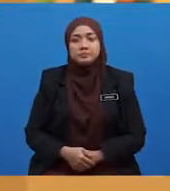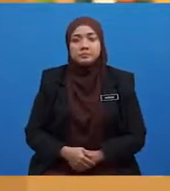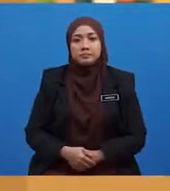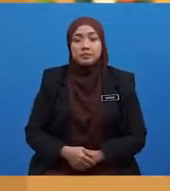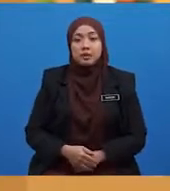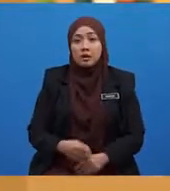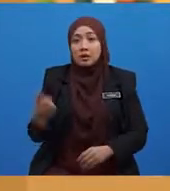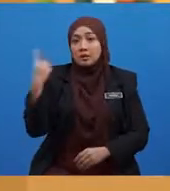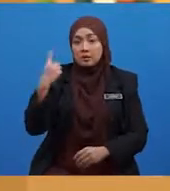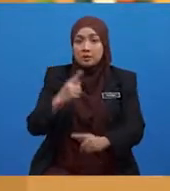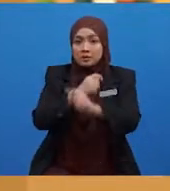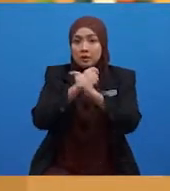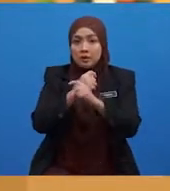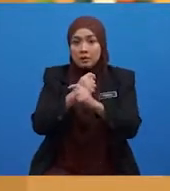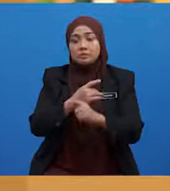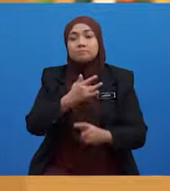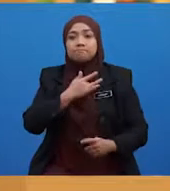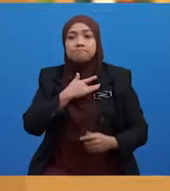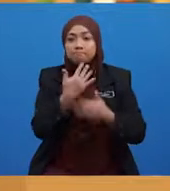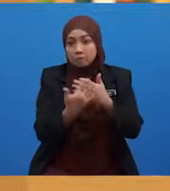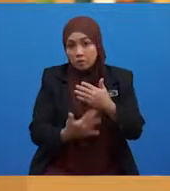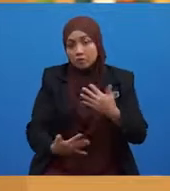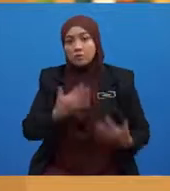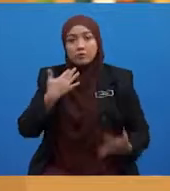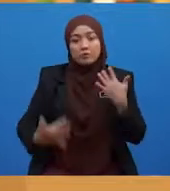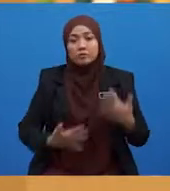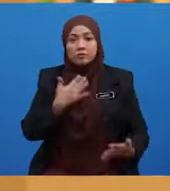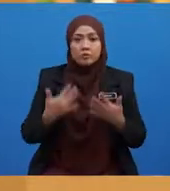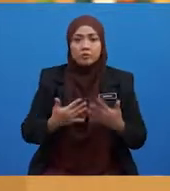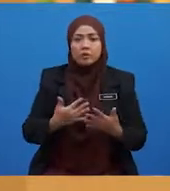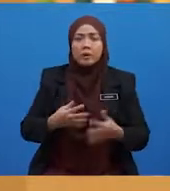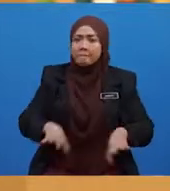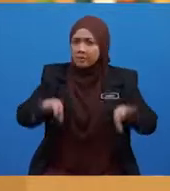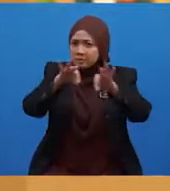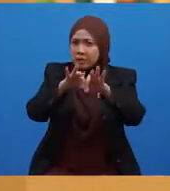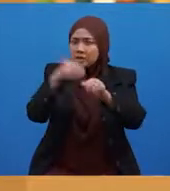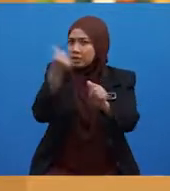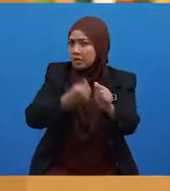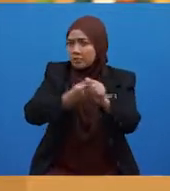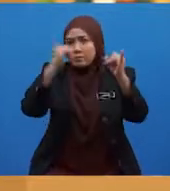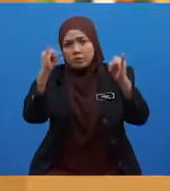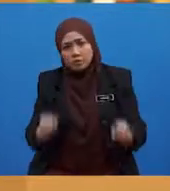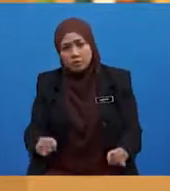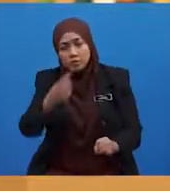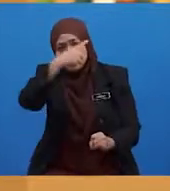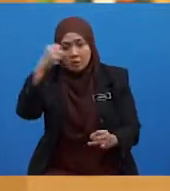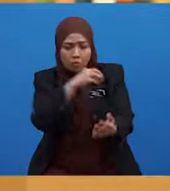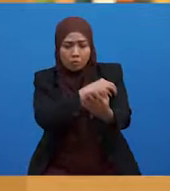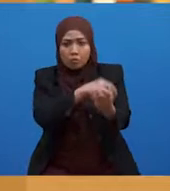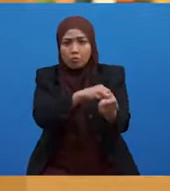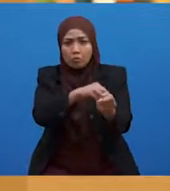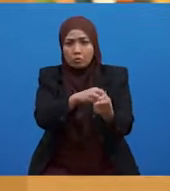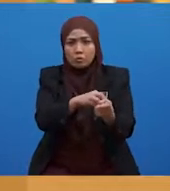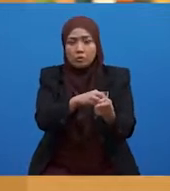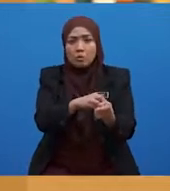Daya tahan kardiovaskular sangat penting kepada setiap individu kerana otot-otot yang bekerja memerlukan